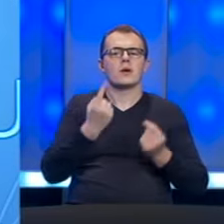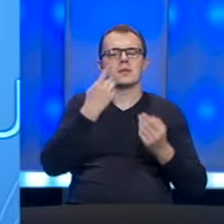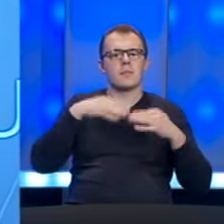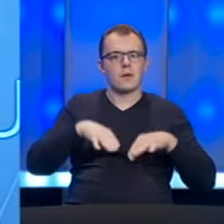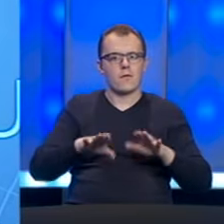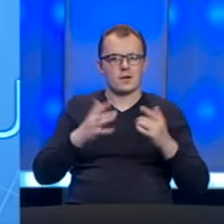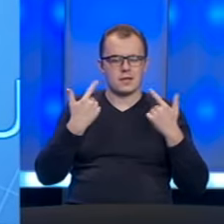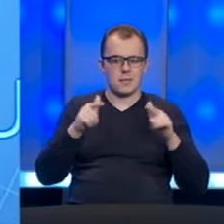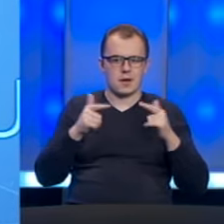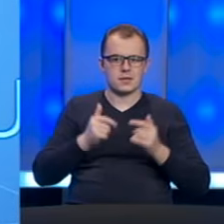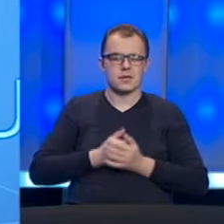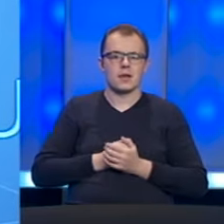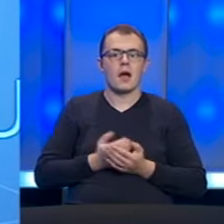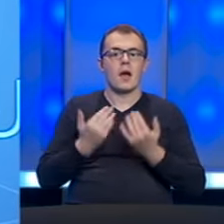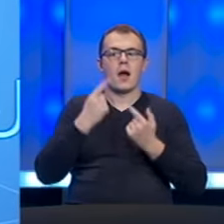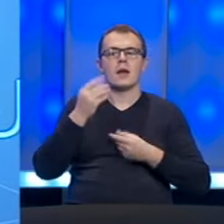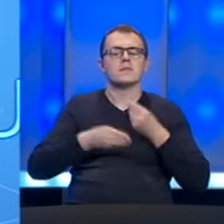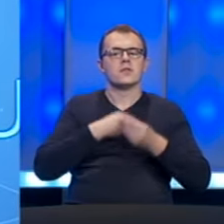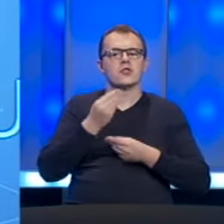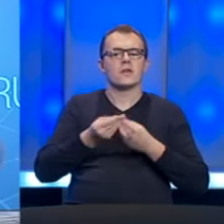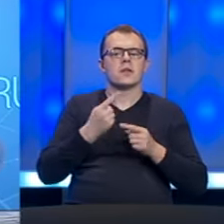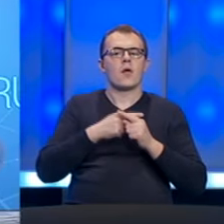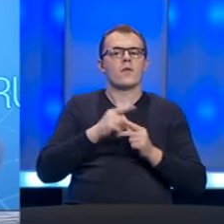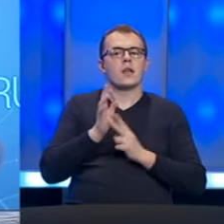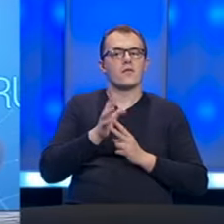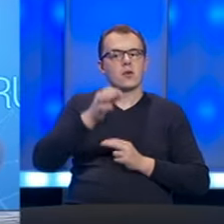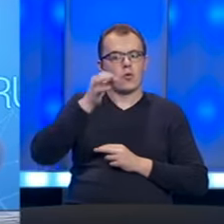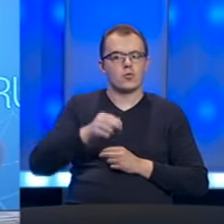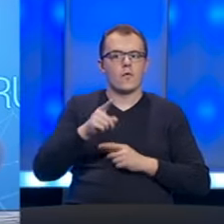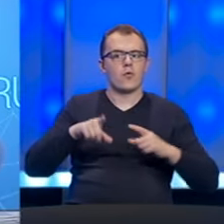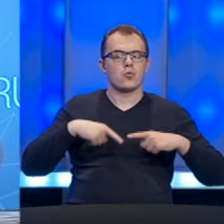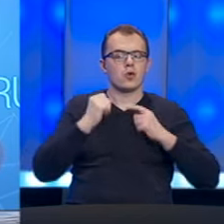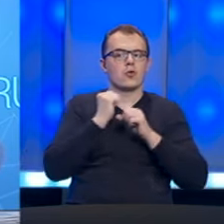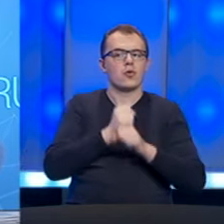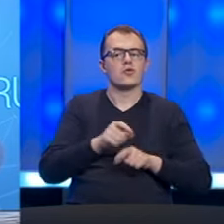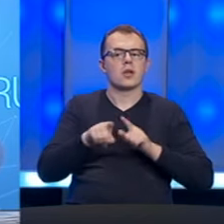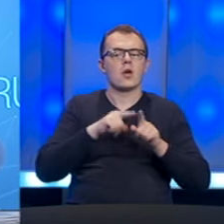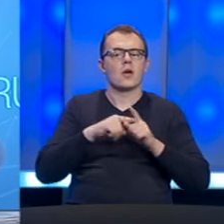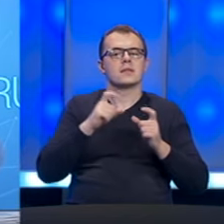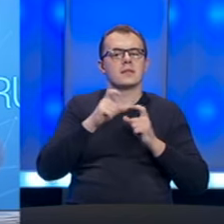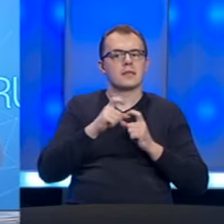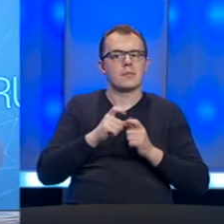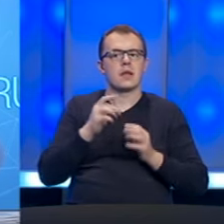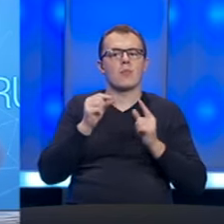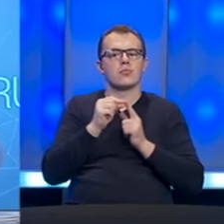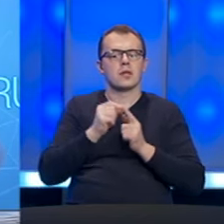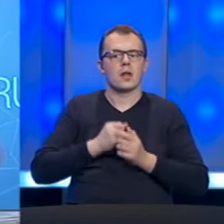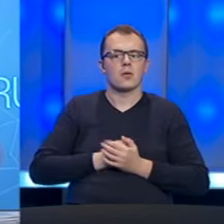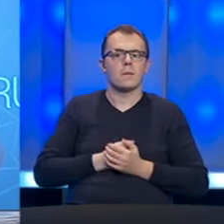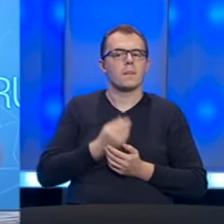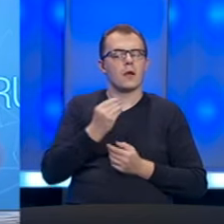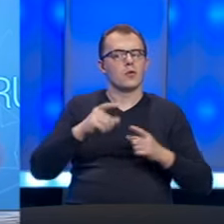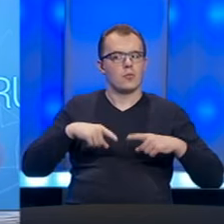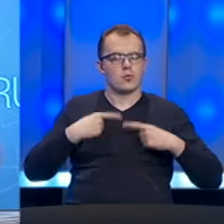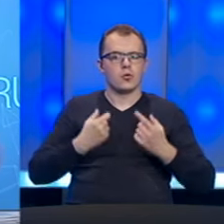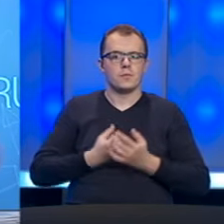prvomajske praznike, a izvještaj iz Hercegovačko-neretvanskog kantona ovoga jutra donosi kolegica Sabina Buzajko. Sabina, dobro jutro